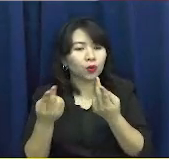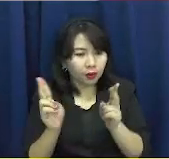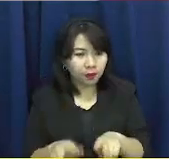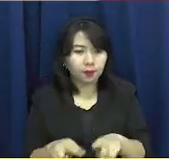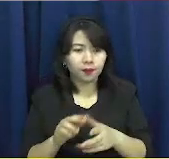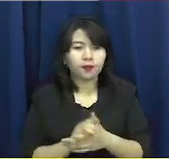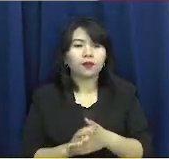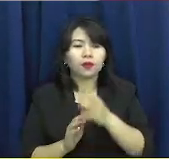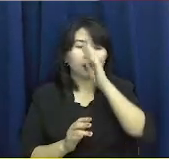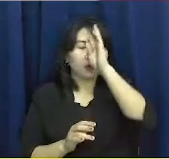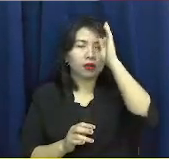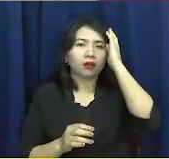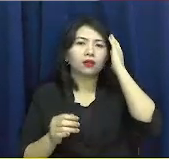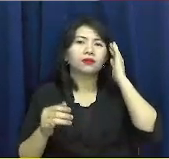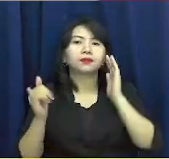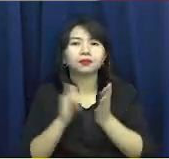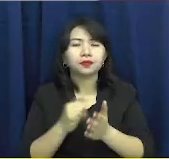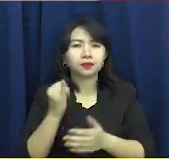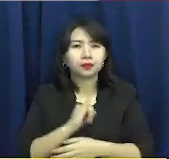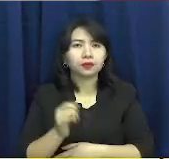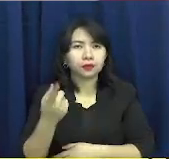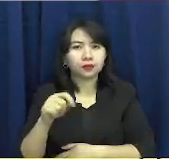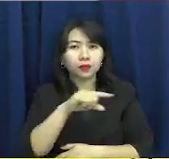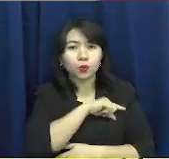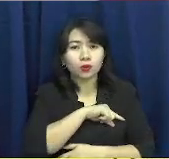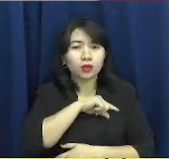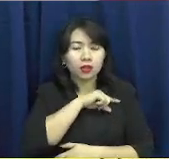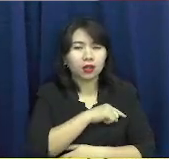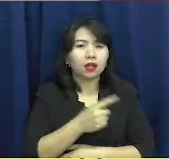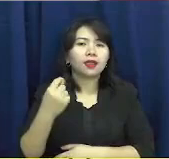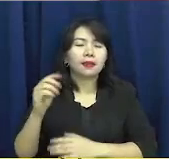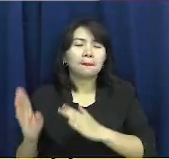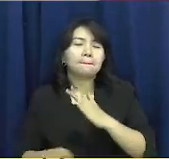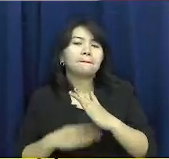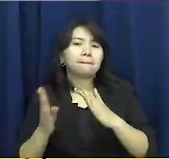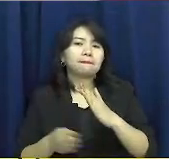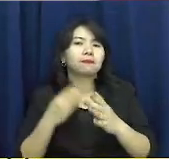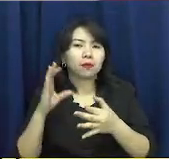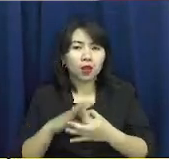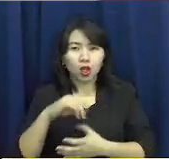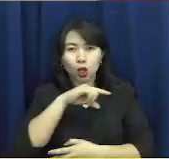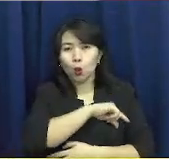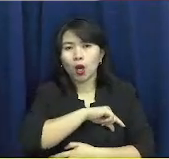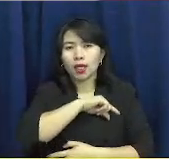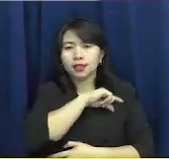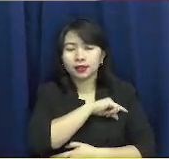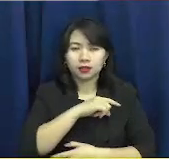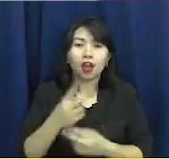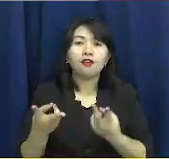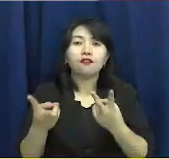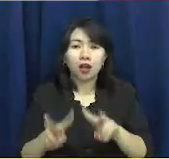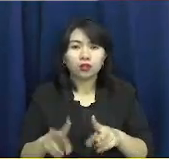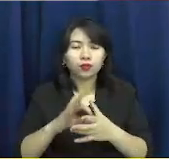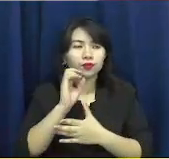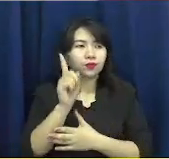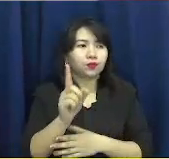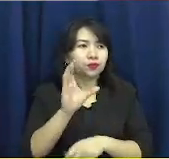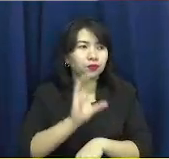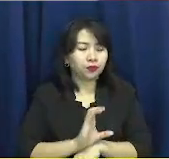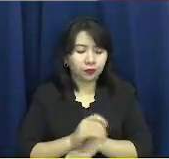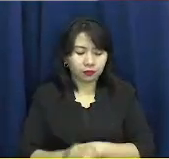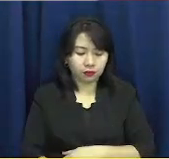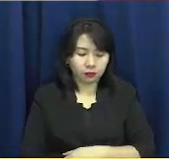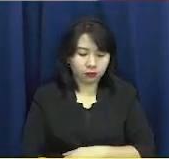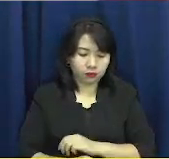That is the quality. Yaan yung sukatan. That's the basis of quality ng isang simbahan. O, tinan nyo po. Balikan